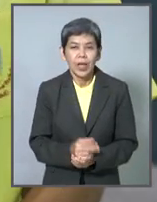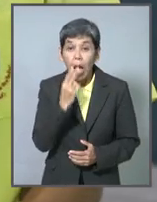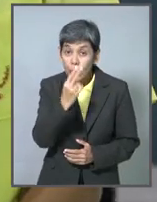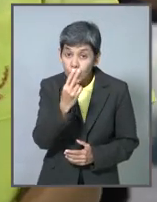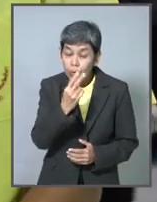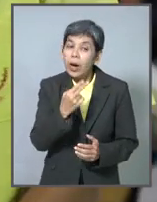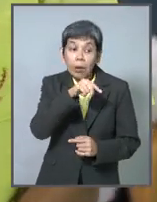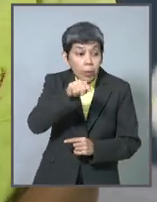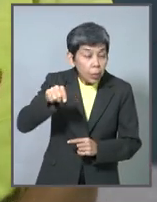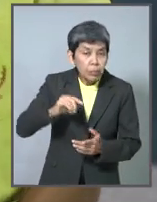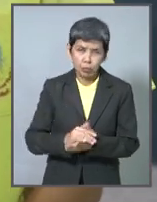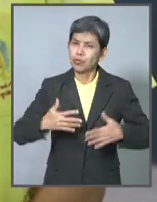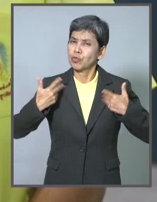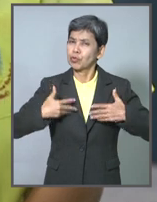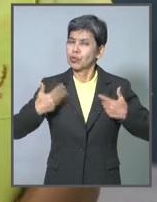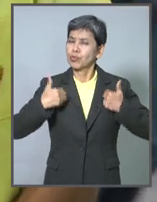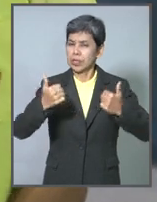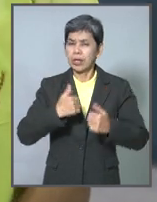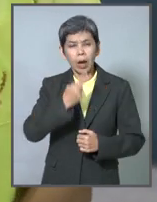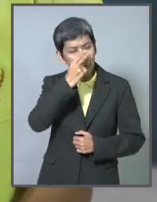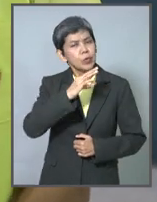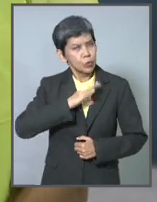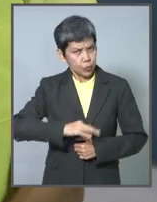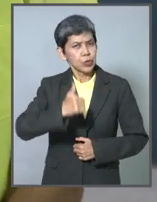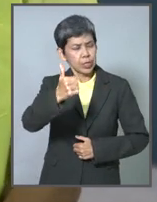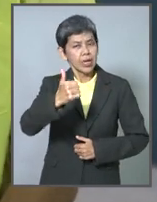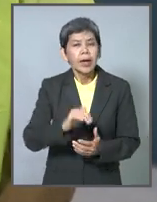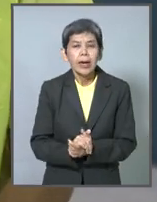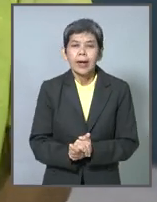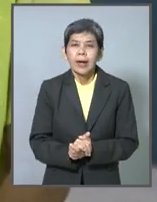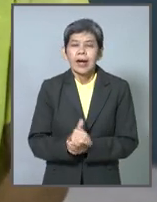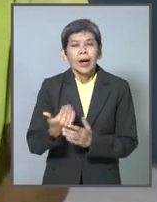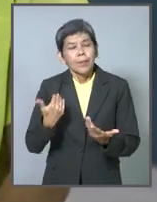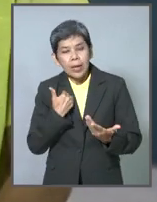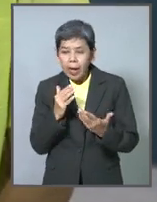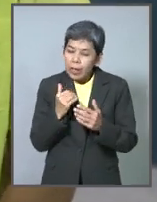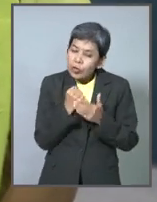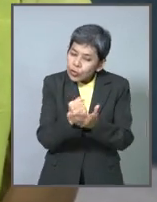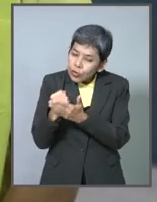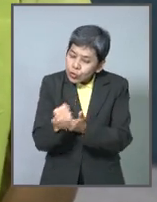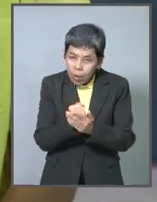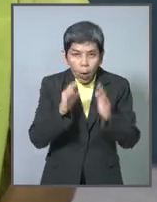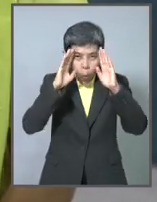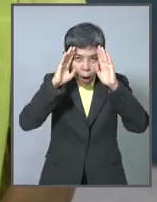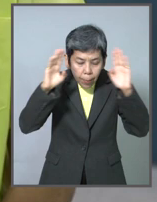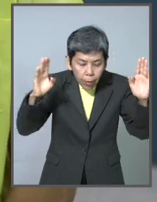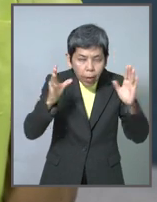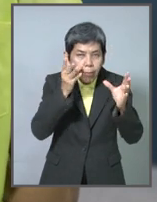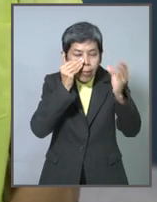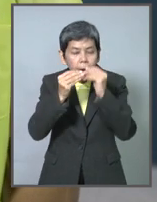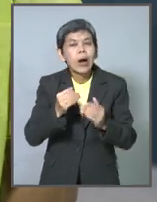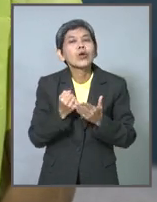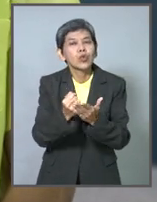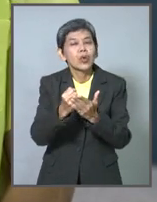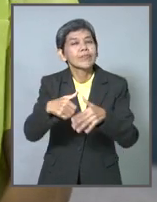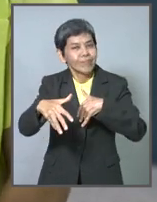บรรยากาศในงานก็มีความสนุกครับก็รู้สึกดีครับที่มีการแบ่งปันความรู้